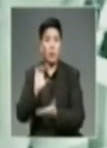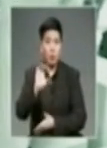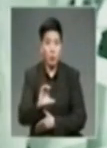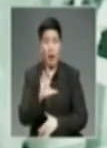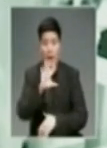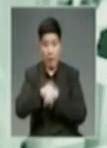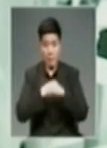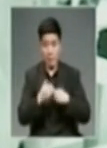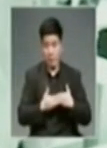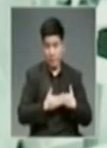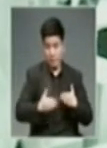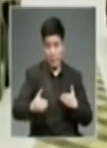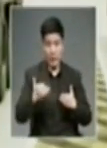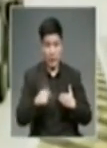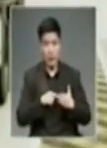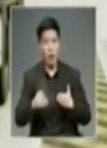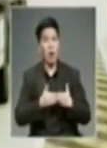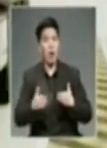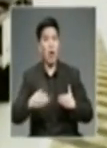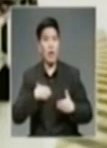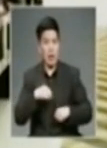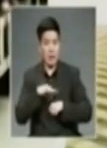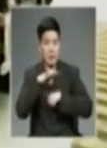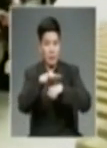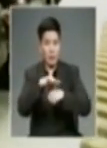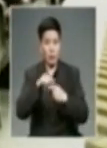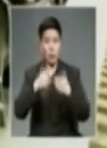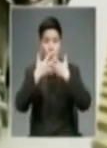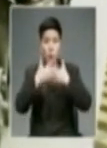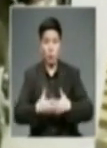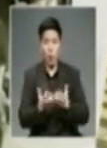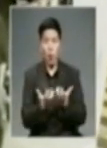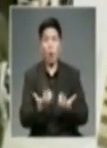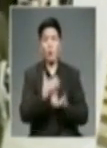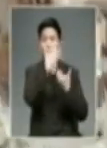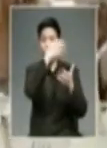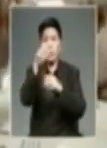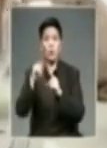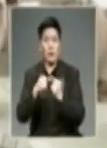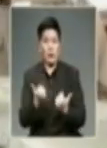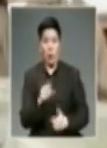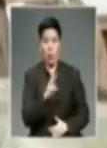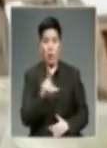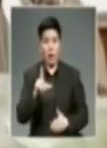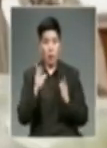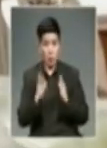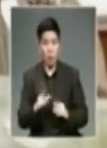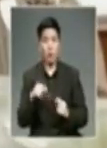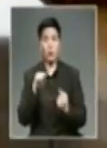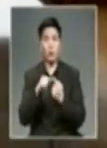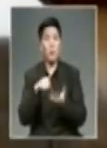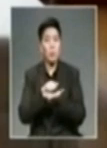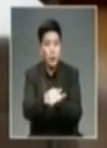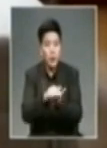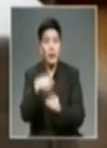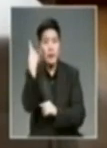ระยะ5ปีข้างหน้ามีความต้องการตำแหน่งงานในอุตสาหกรรมโลจิสติกส์มากกว่า6ล้านคนและในอุตสาหกรรมท่องเที่ยวและบริ